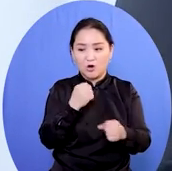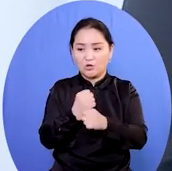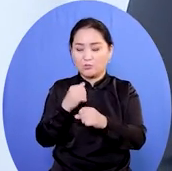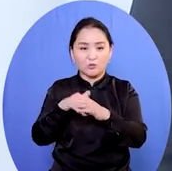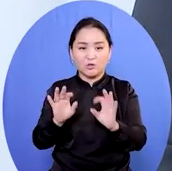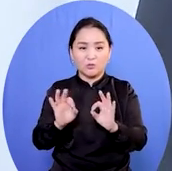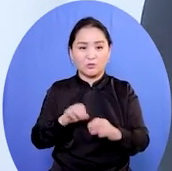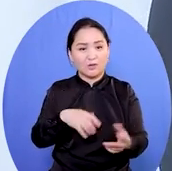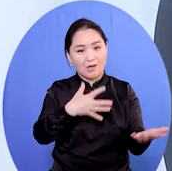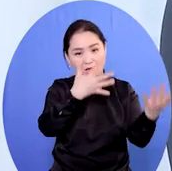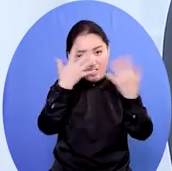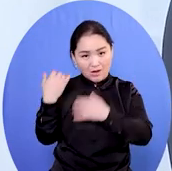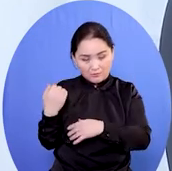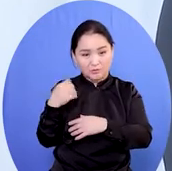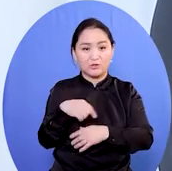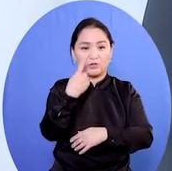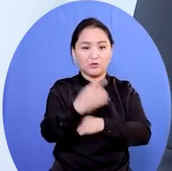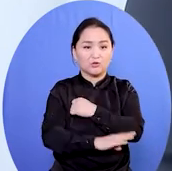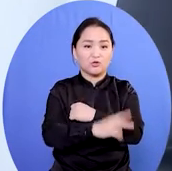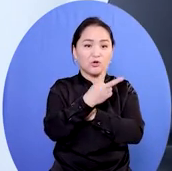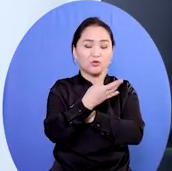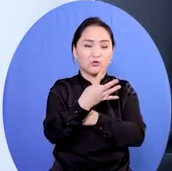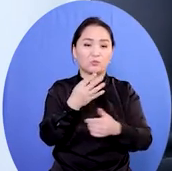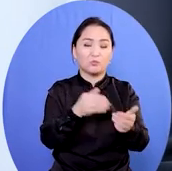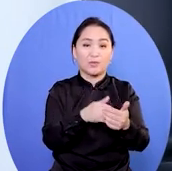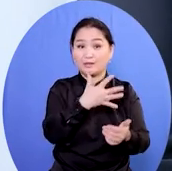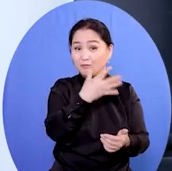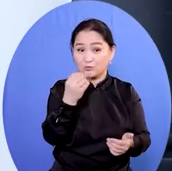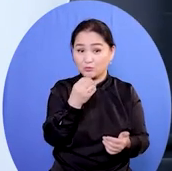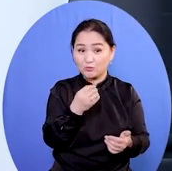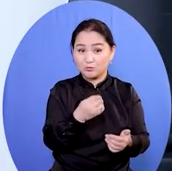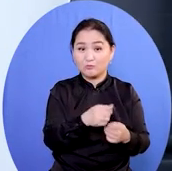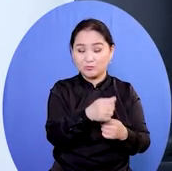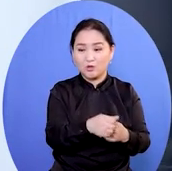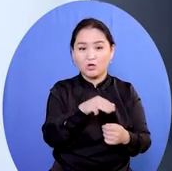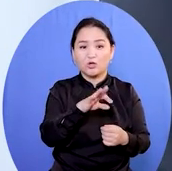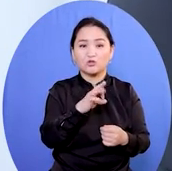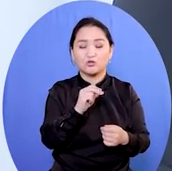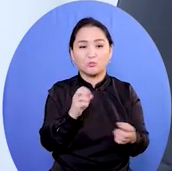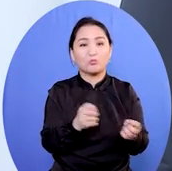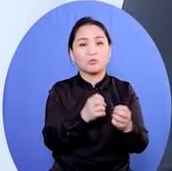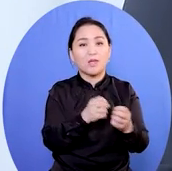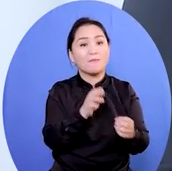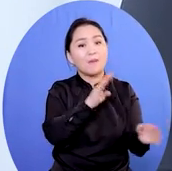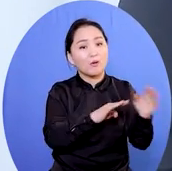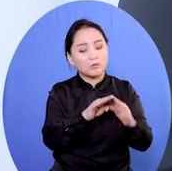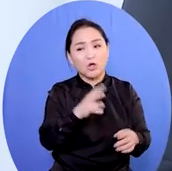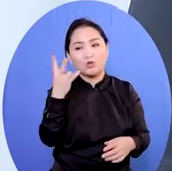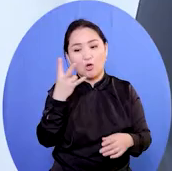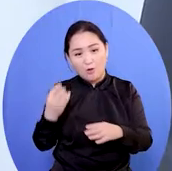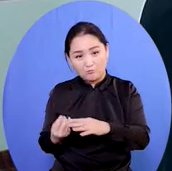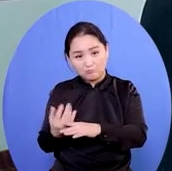тийм 10 хоног ажиллуулад өдөрт нь 24500 долларын цалин чагаар ажиллуулах юм. Нийтийн хамс одоо тогтчлт бүтээн байгуулалт тийм